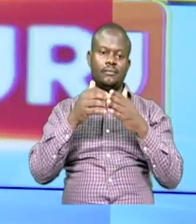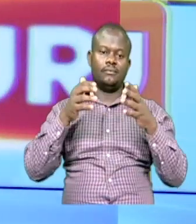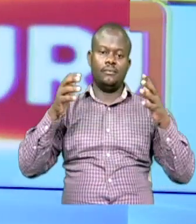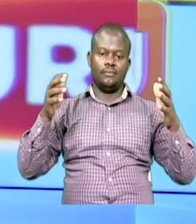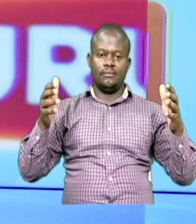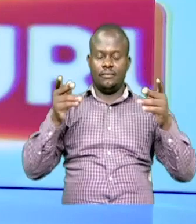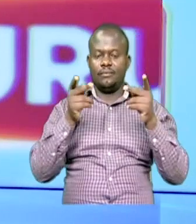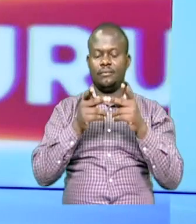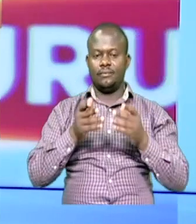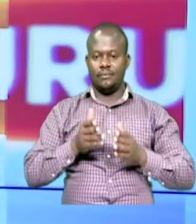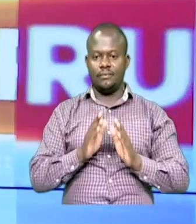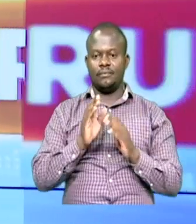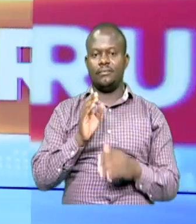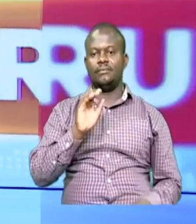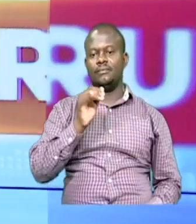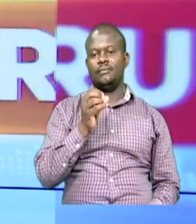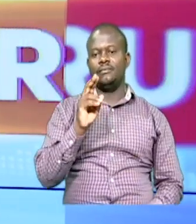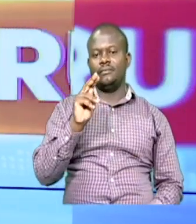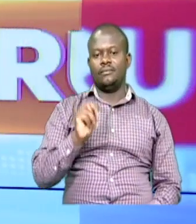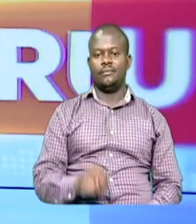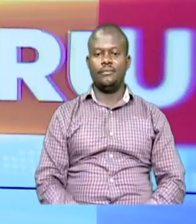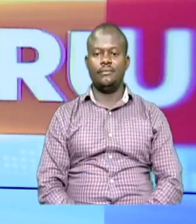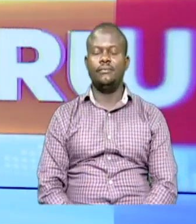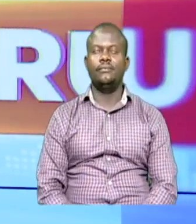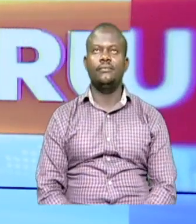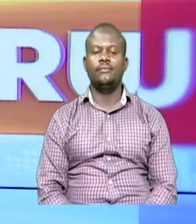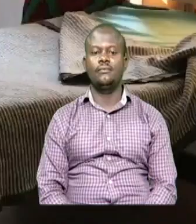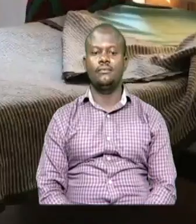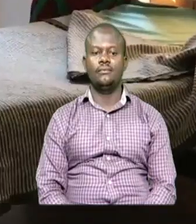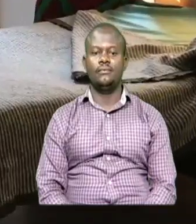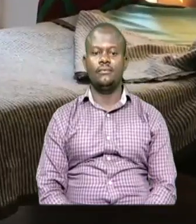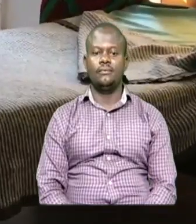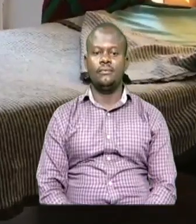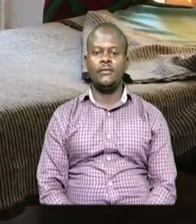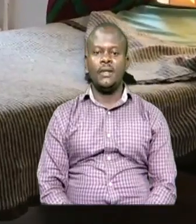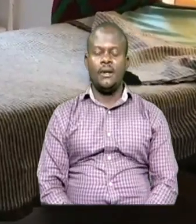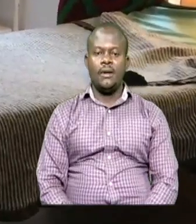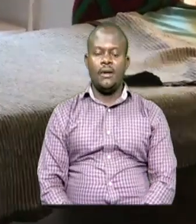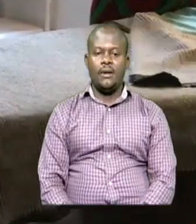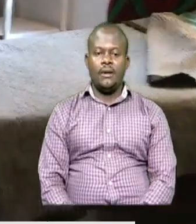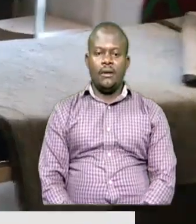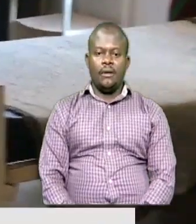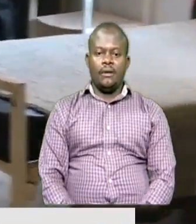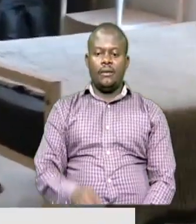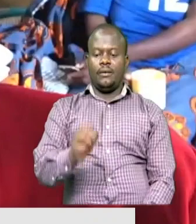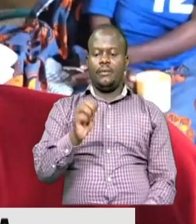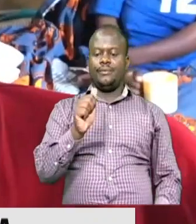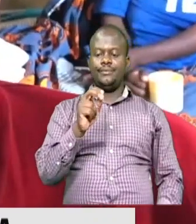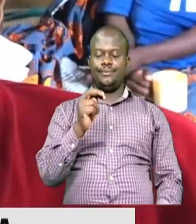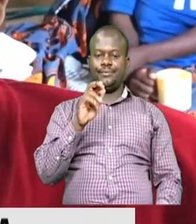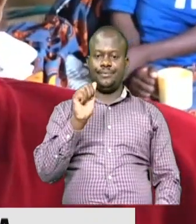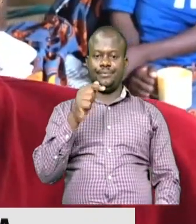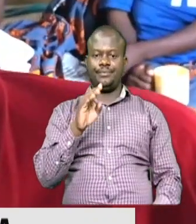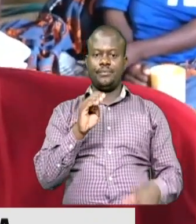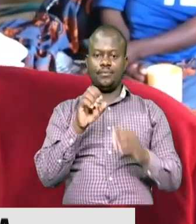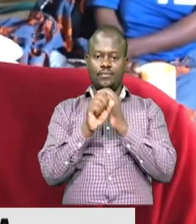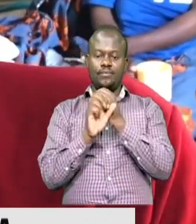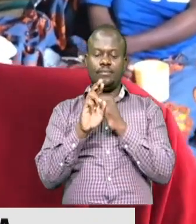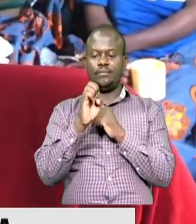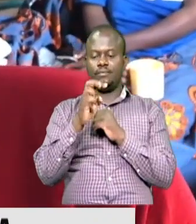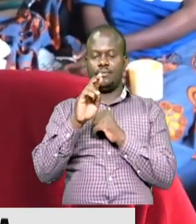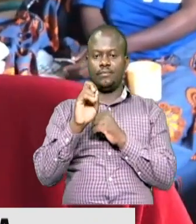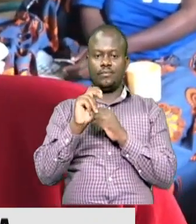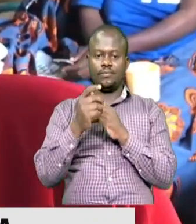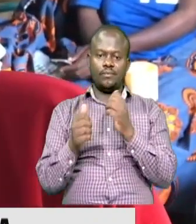materineti bafite mugenzi wacu John Bishamaka reka bitubwire Maniragaba Jacqueline wo mu murenge wa Rurenge yaje